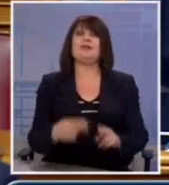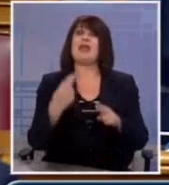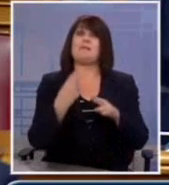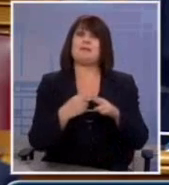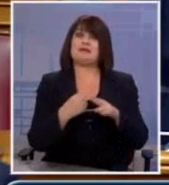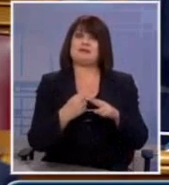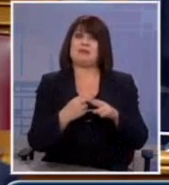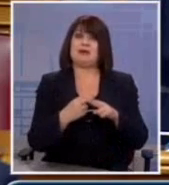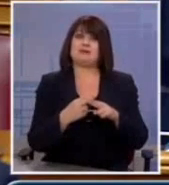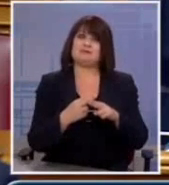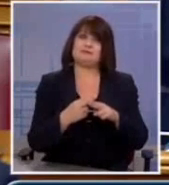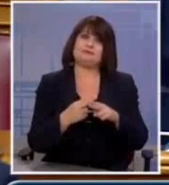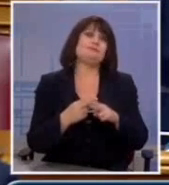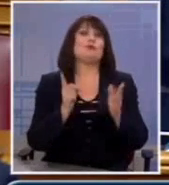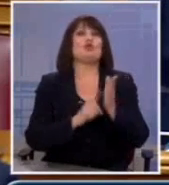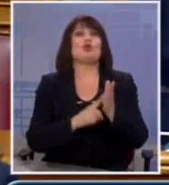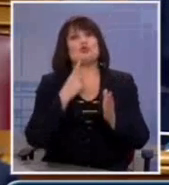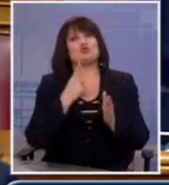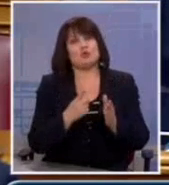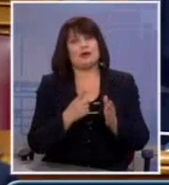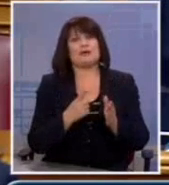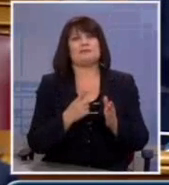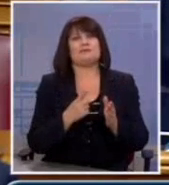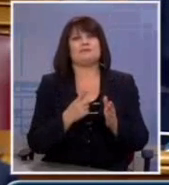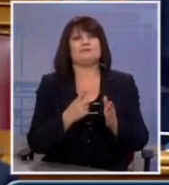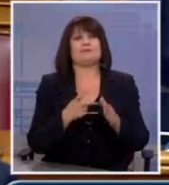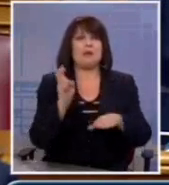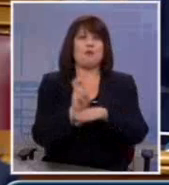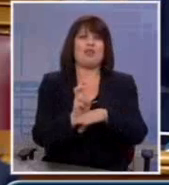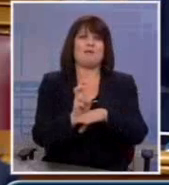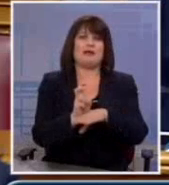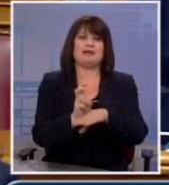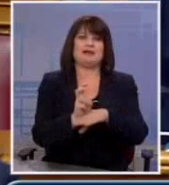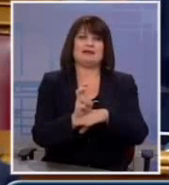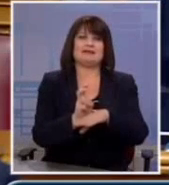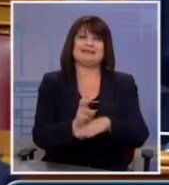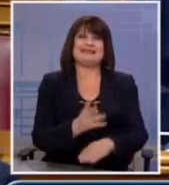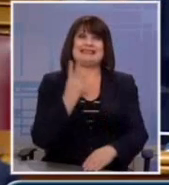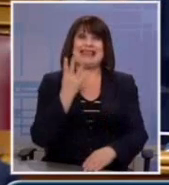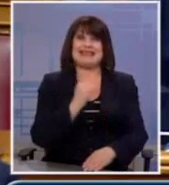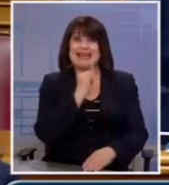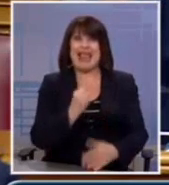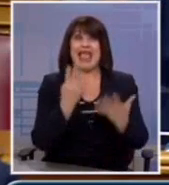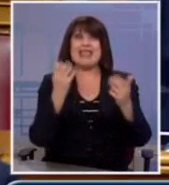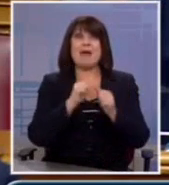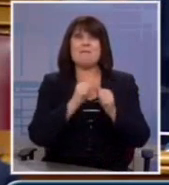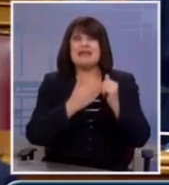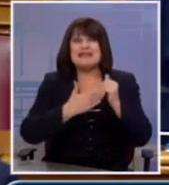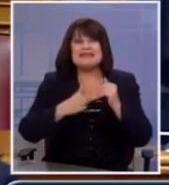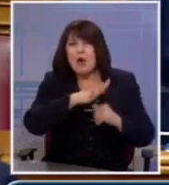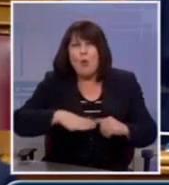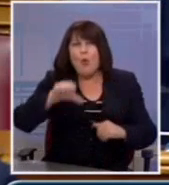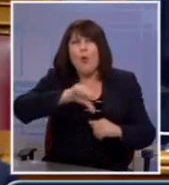κράτους και κατά την νομοθεσία και όχι μόνο από θέματα, είναι 4 έως 9 μήνες για όλα τα